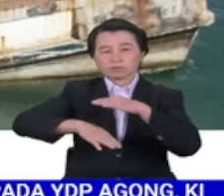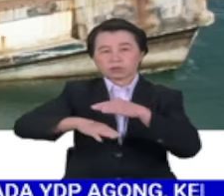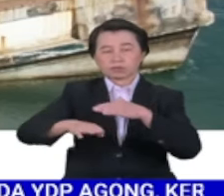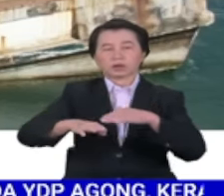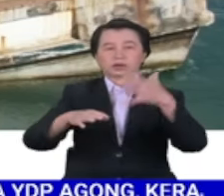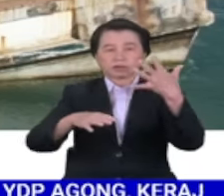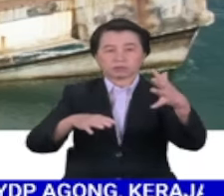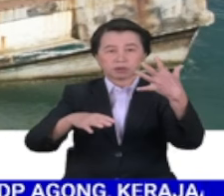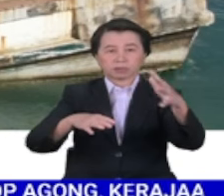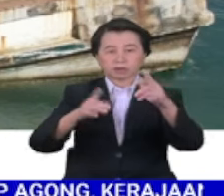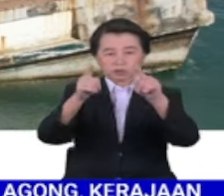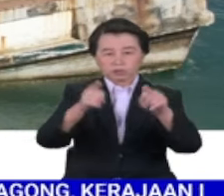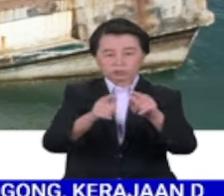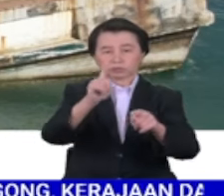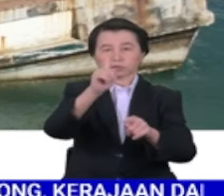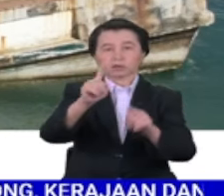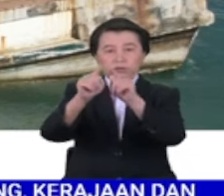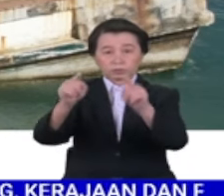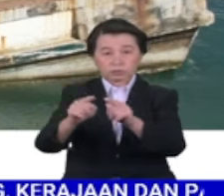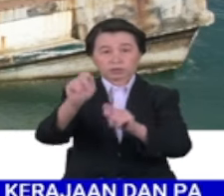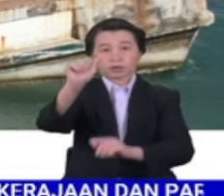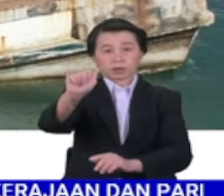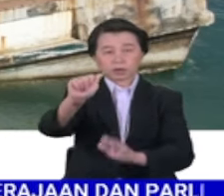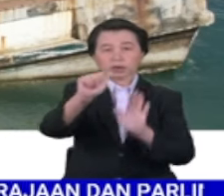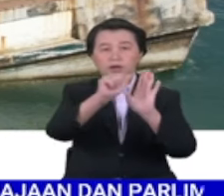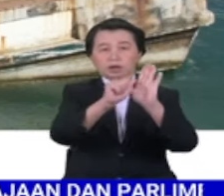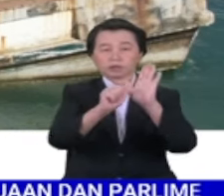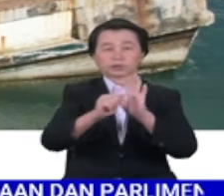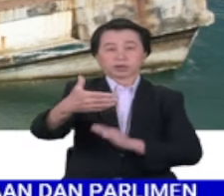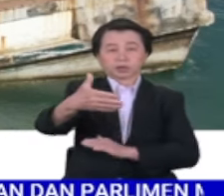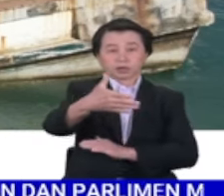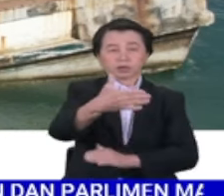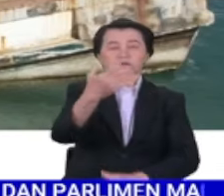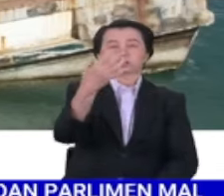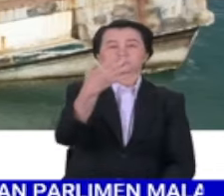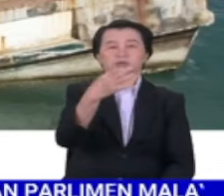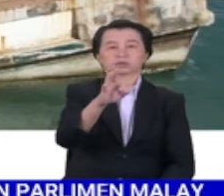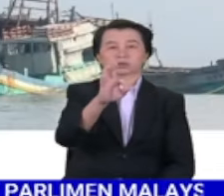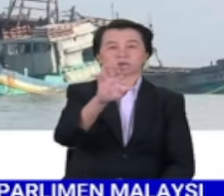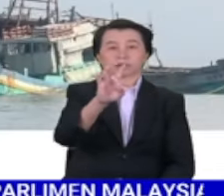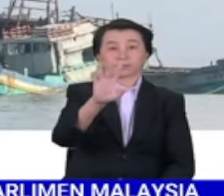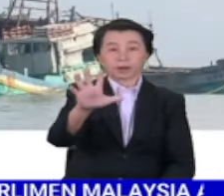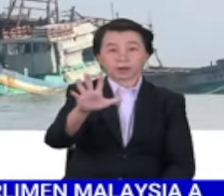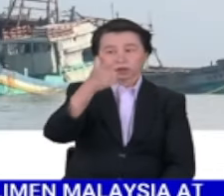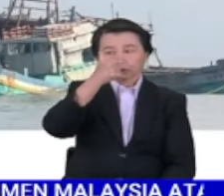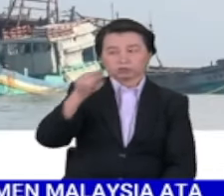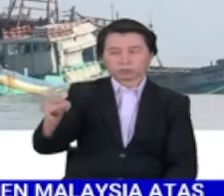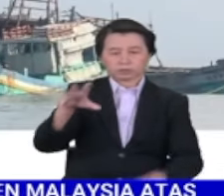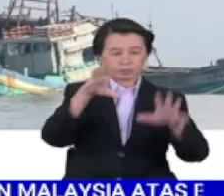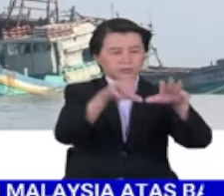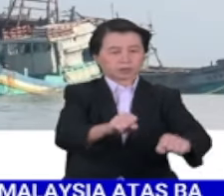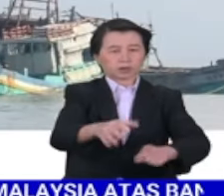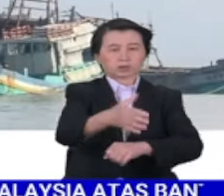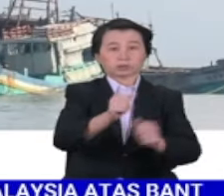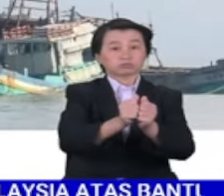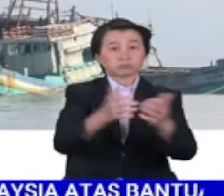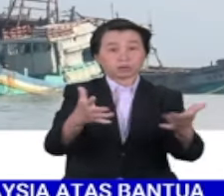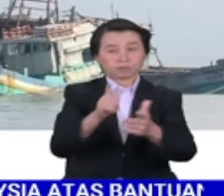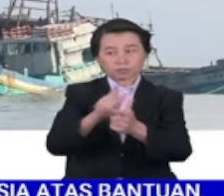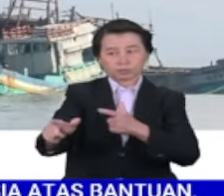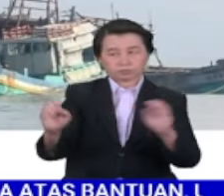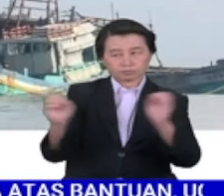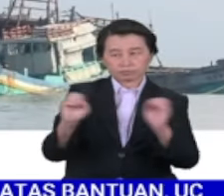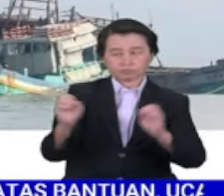section 15 kurungan 1 kurungan e akta perikanan 1985 karena anda menangkap ikan tanpa